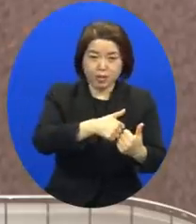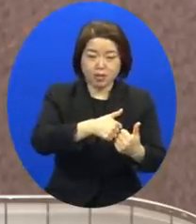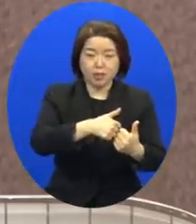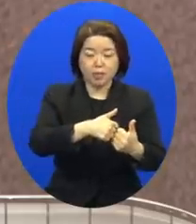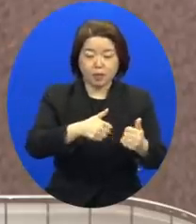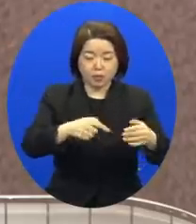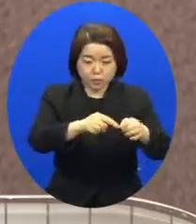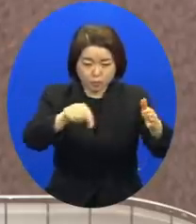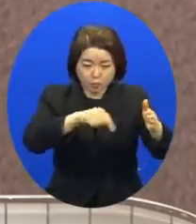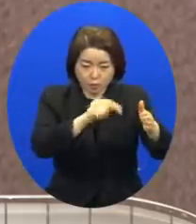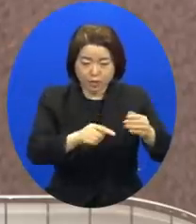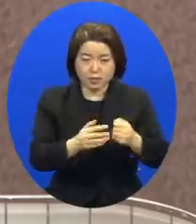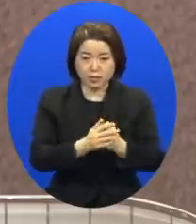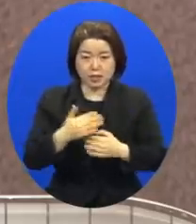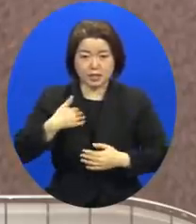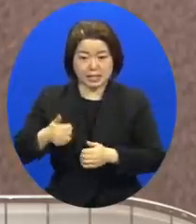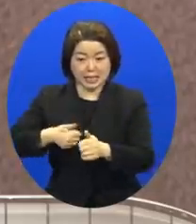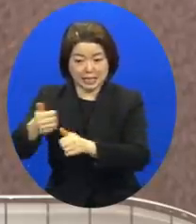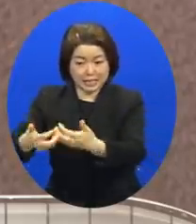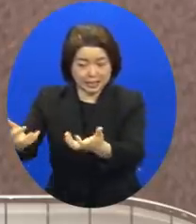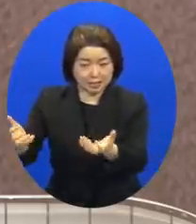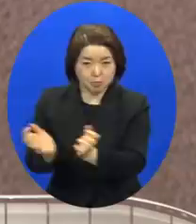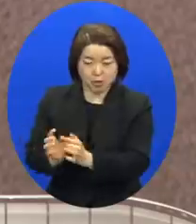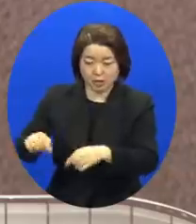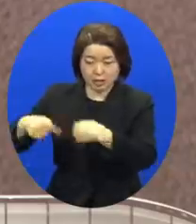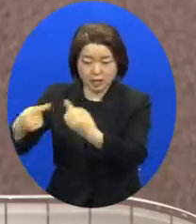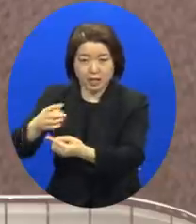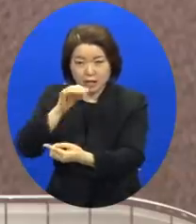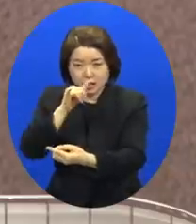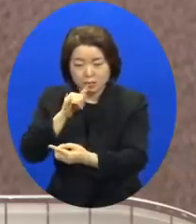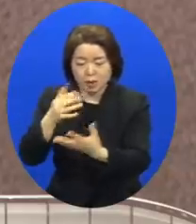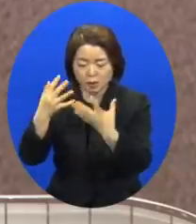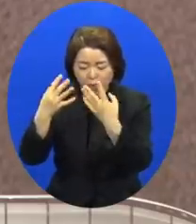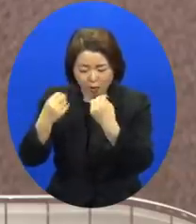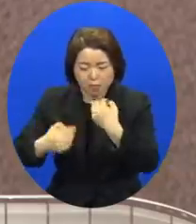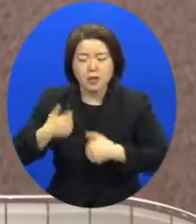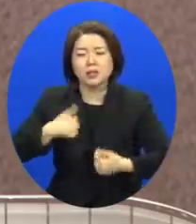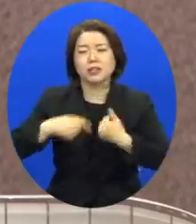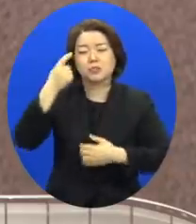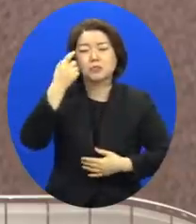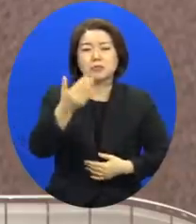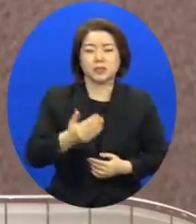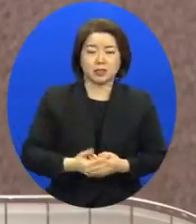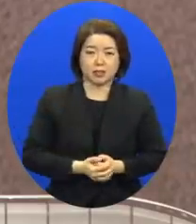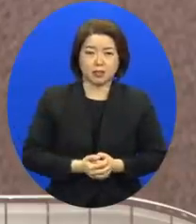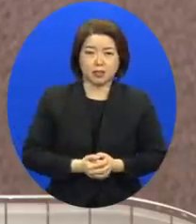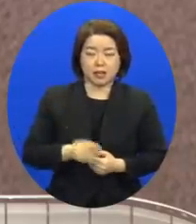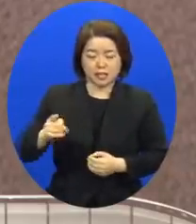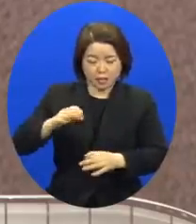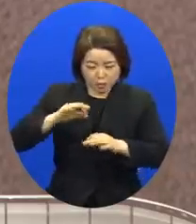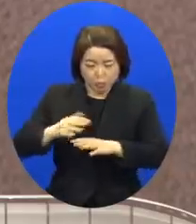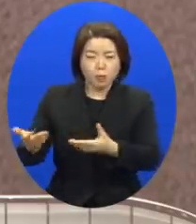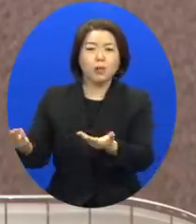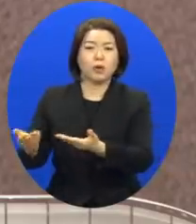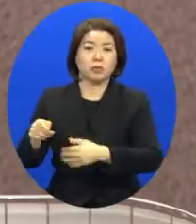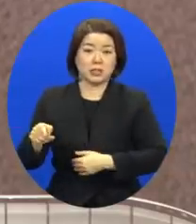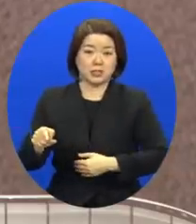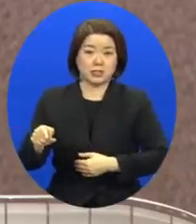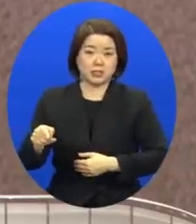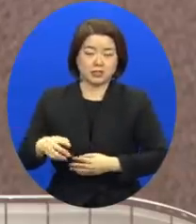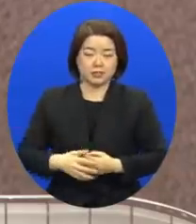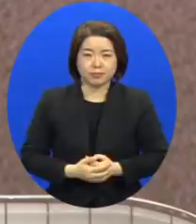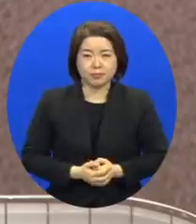편에 있다는 것은 얼마나 행복한 일입니까 얼마나 기쁜 일입니까 그는 얼마나 놀라운 일입니까